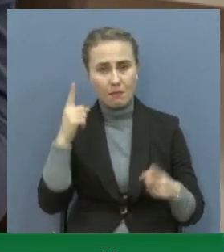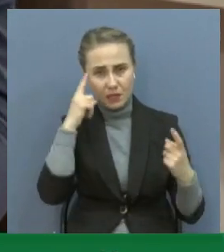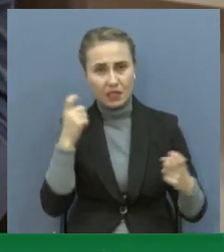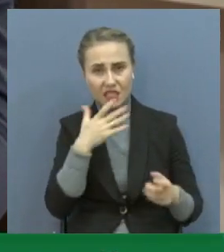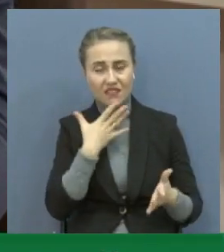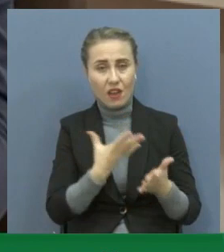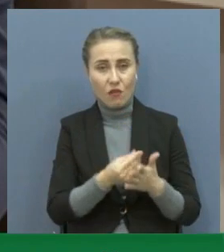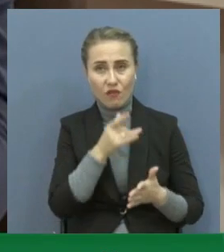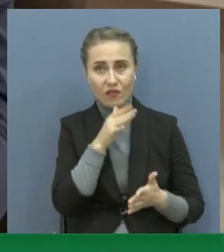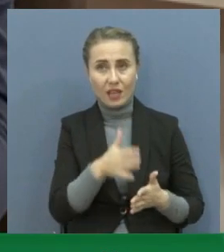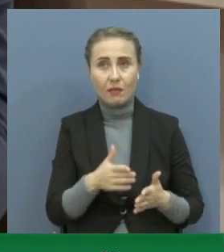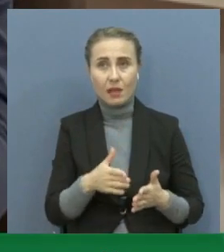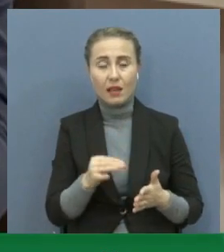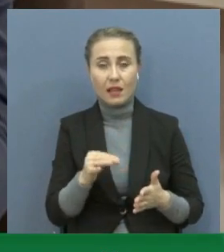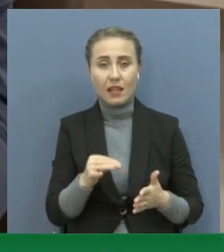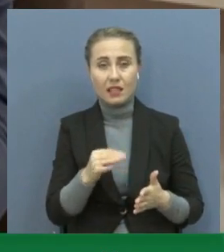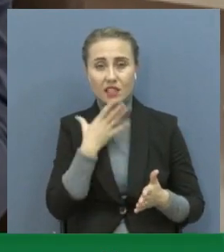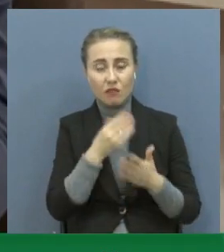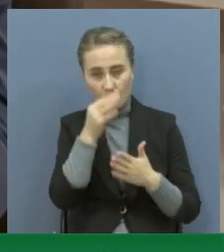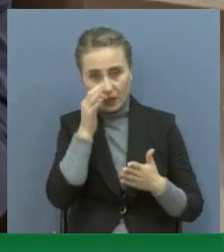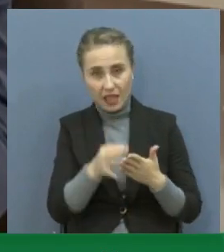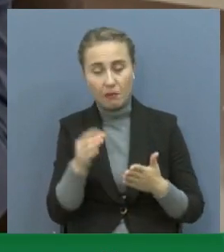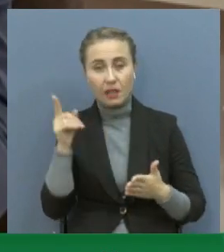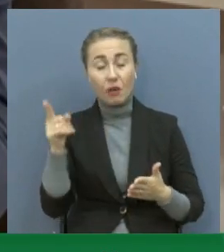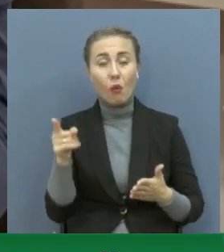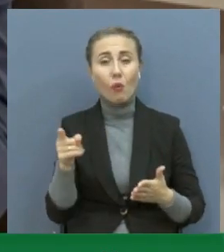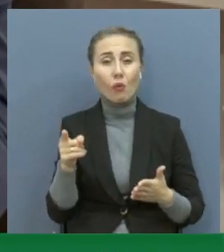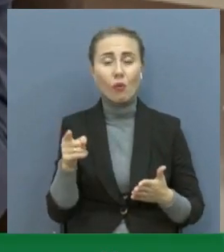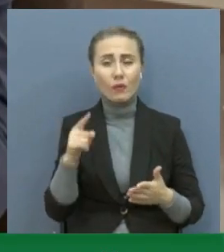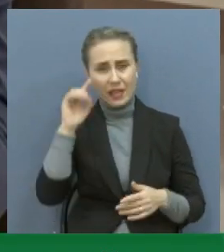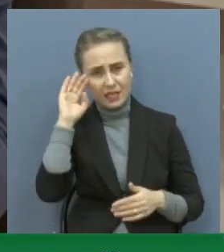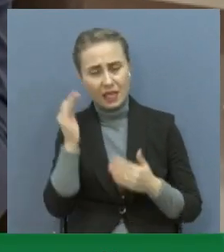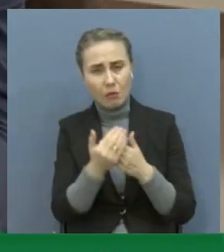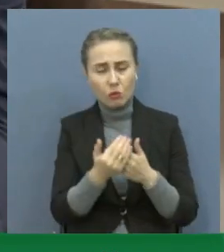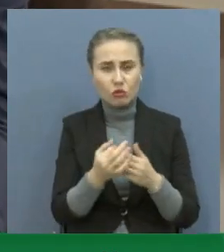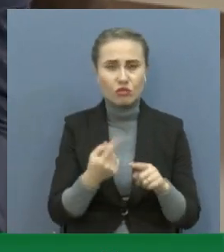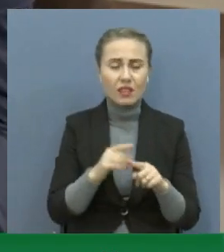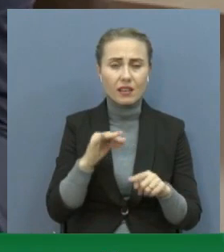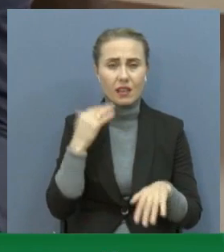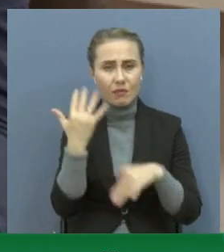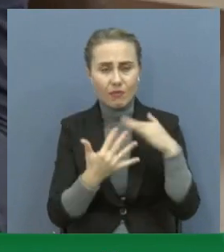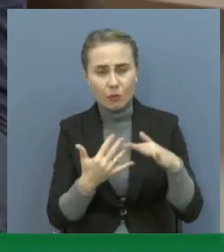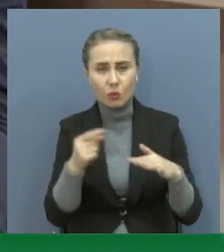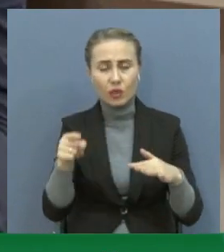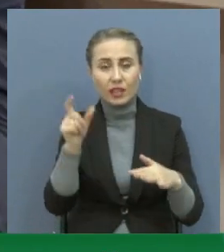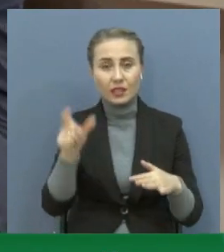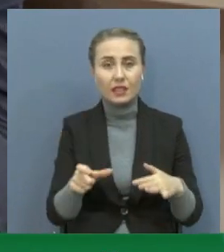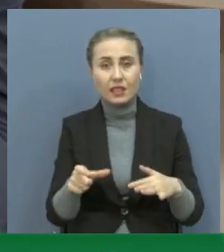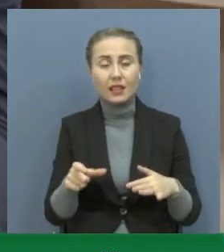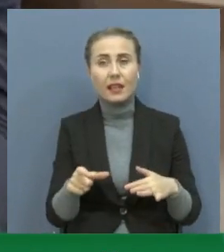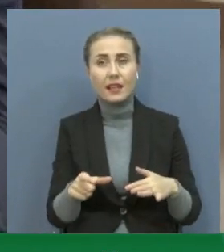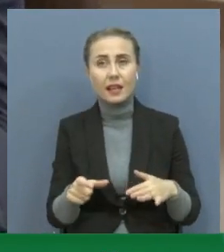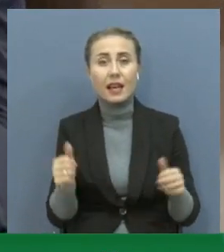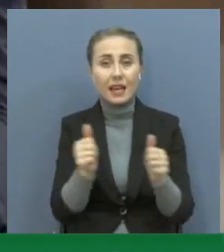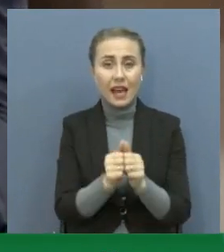время, пользуясь своими навыками, он вводит в заблуждение потерпевших лиц. Самый распространенный вид мошенничества связан с